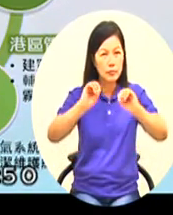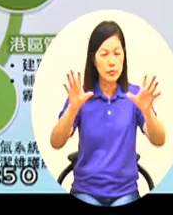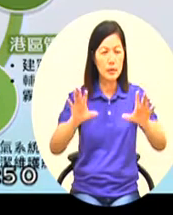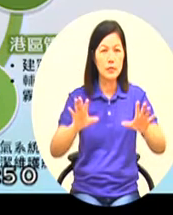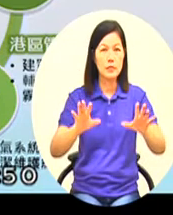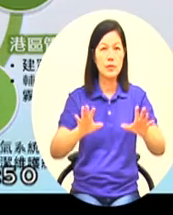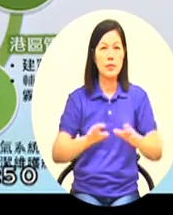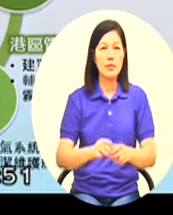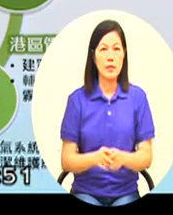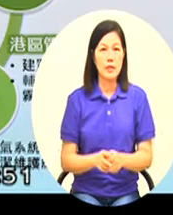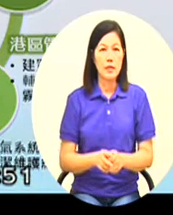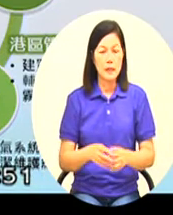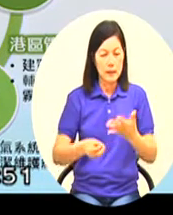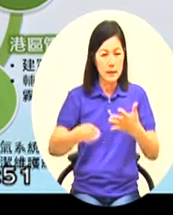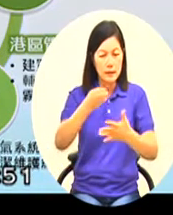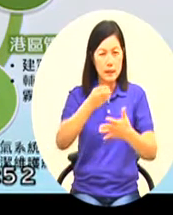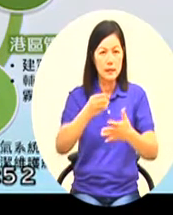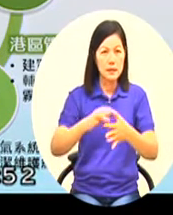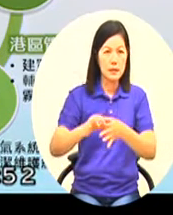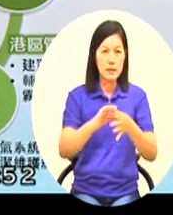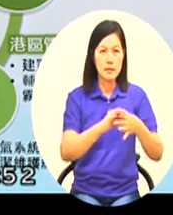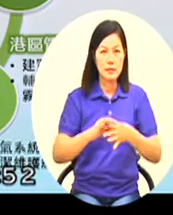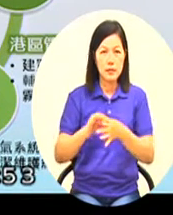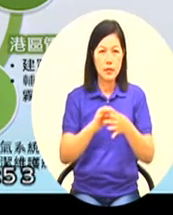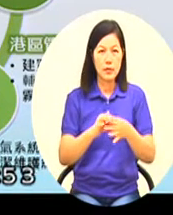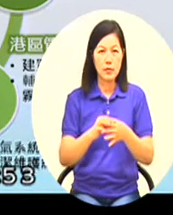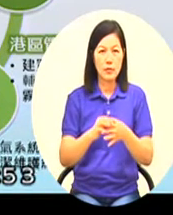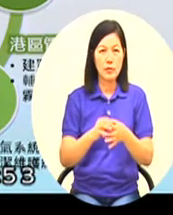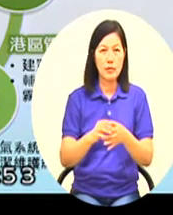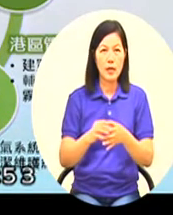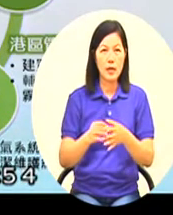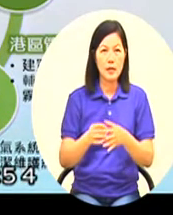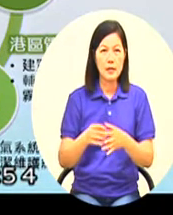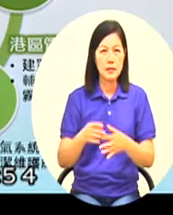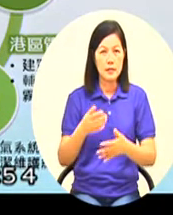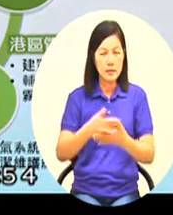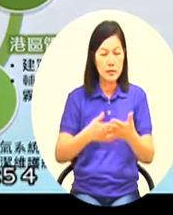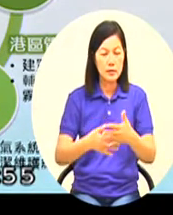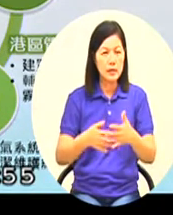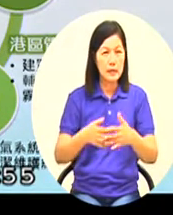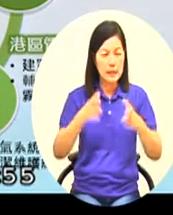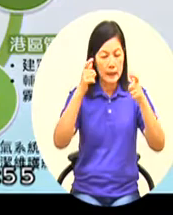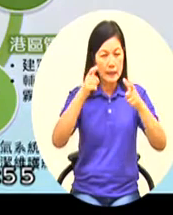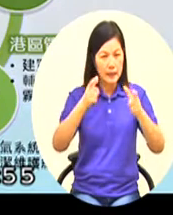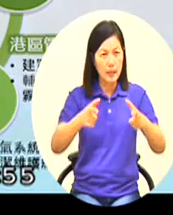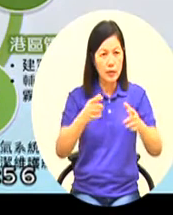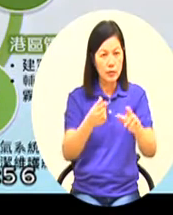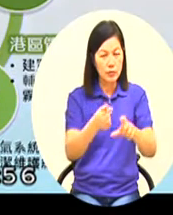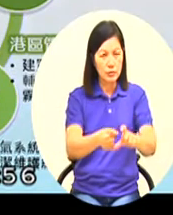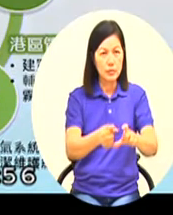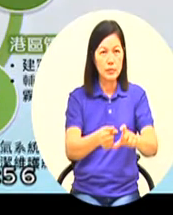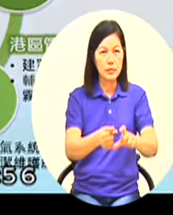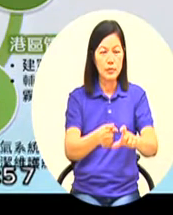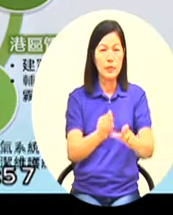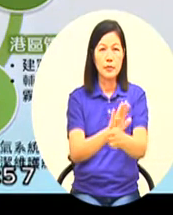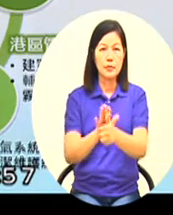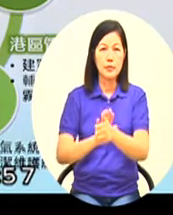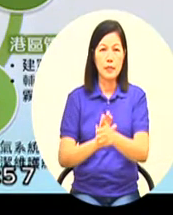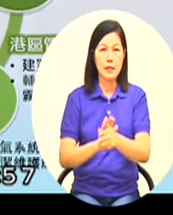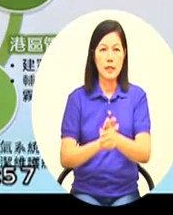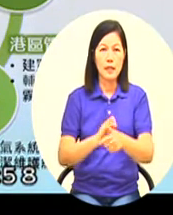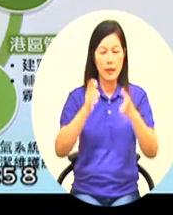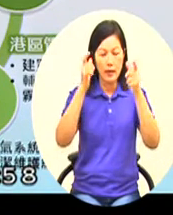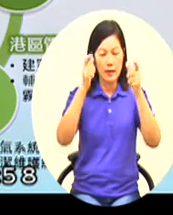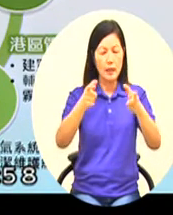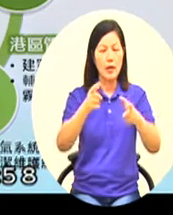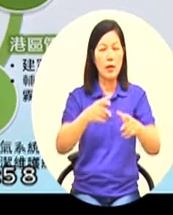自主管理，提升相关的一个削减的一个效率。港区的部分，我们也辅导了这个港务公司